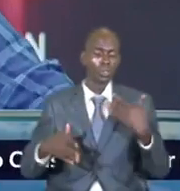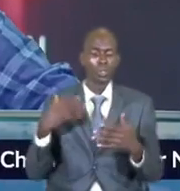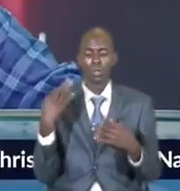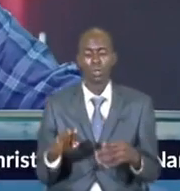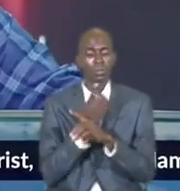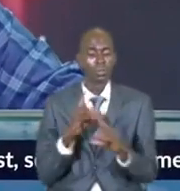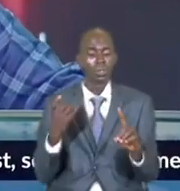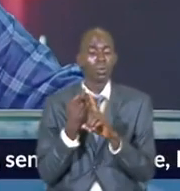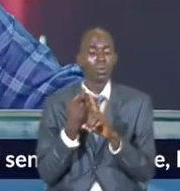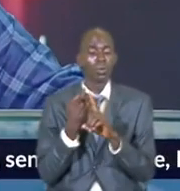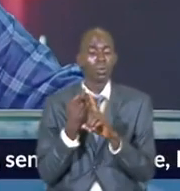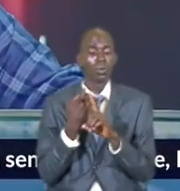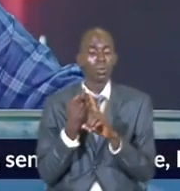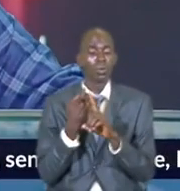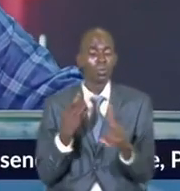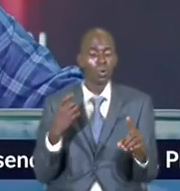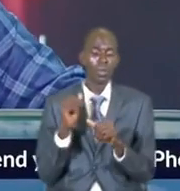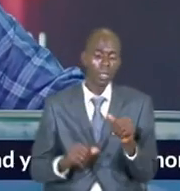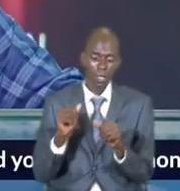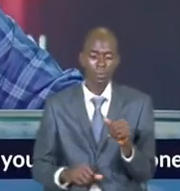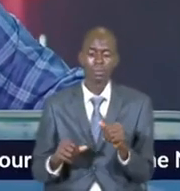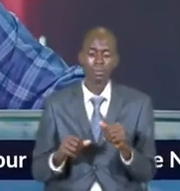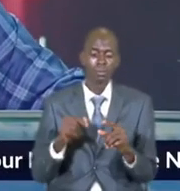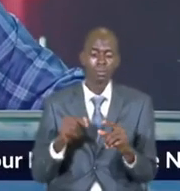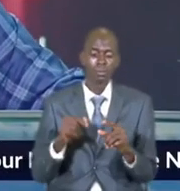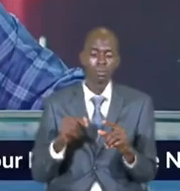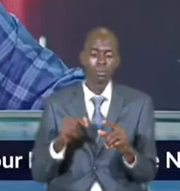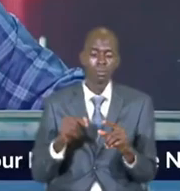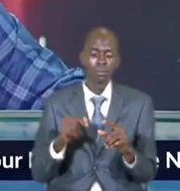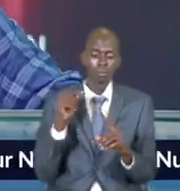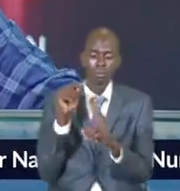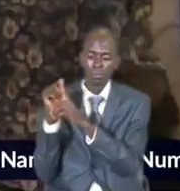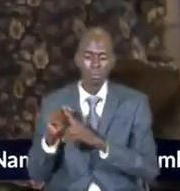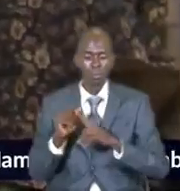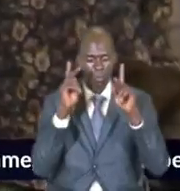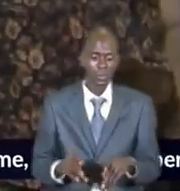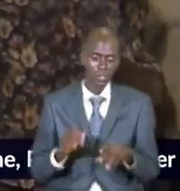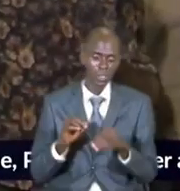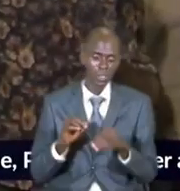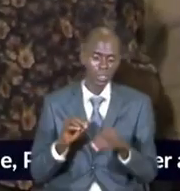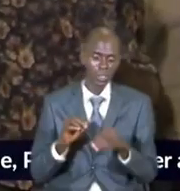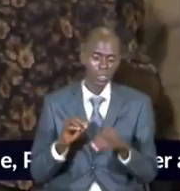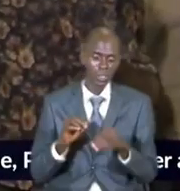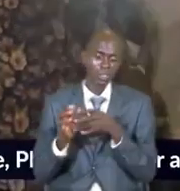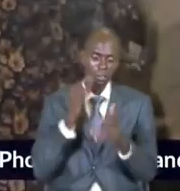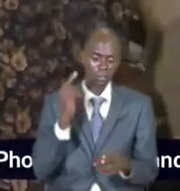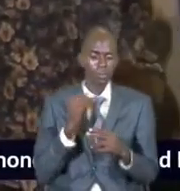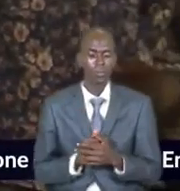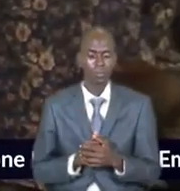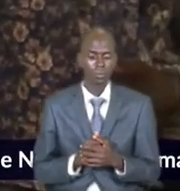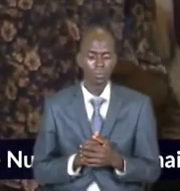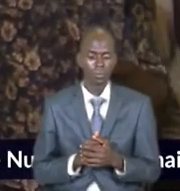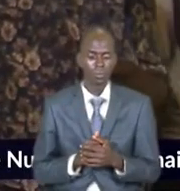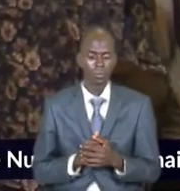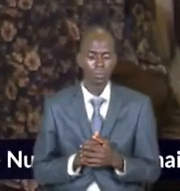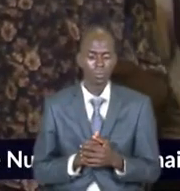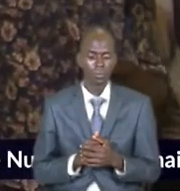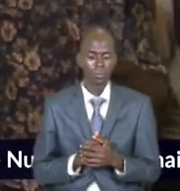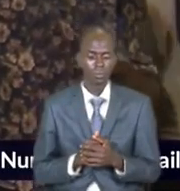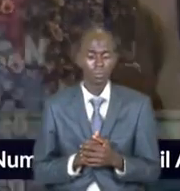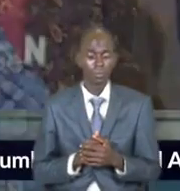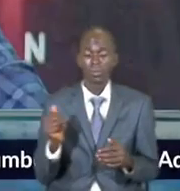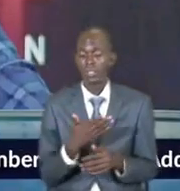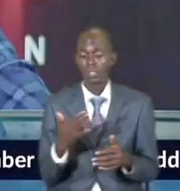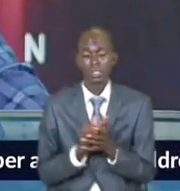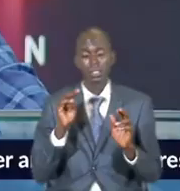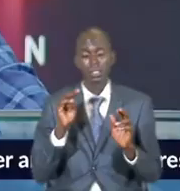nnapụta nye onye ọbụla nke nọ ebe a n'aha Jizọs. Ihe ọbụla bụ ihe chọrọ